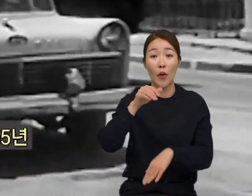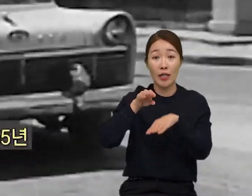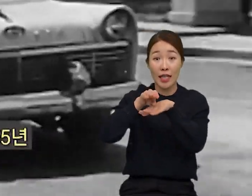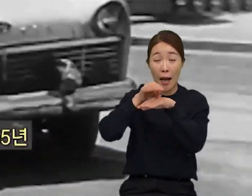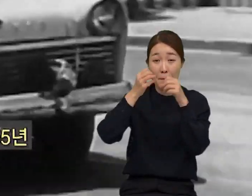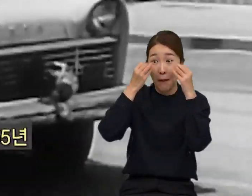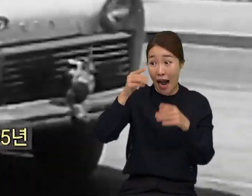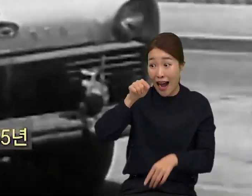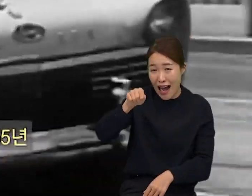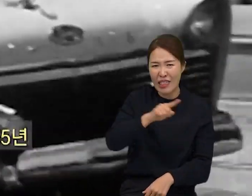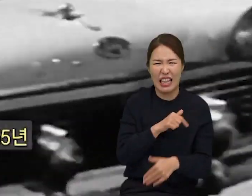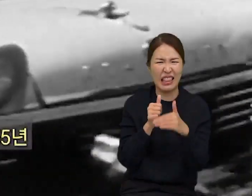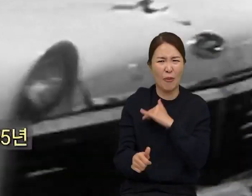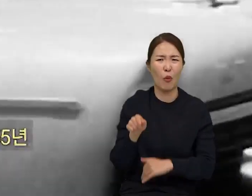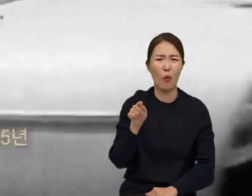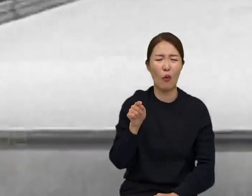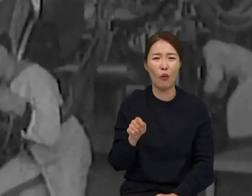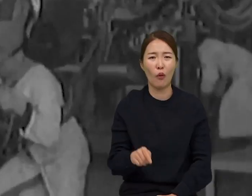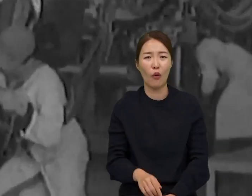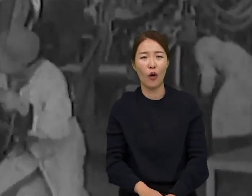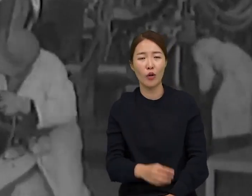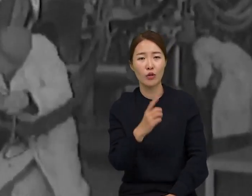등장한 시발차가 대표적이다.